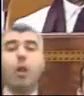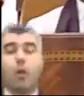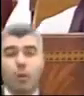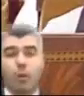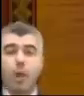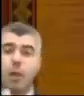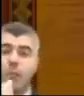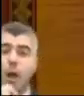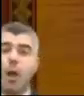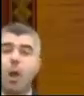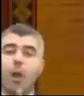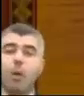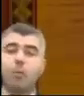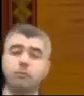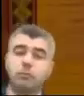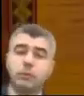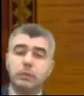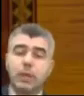الكثير من